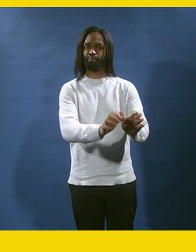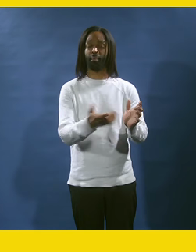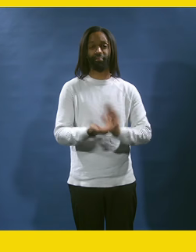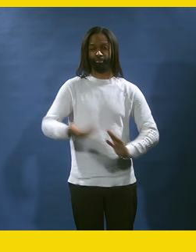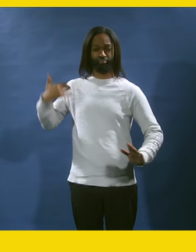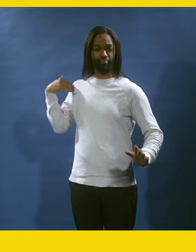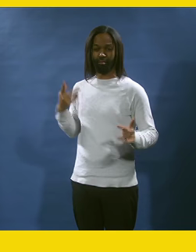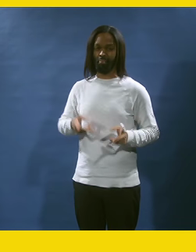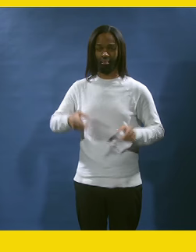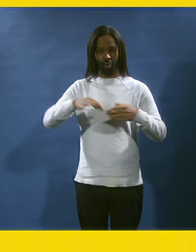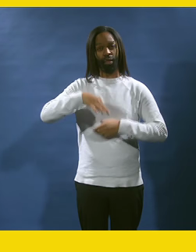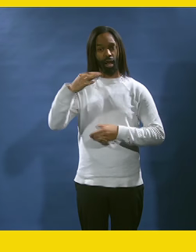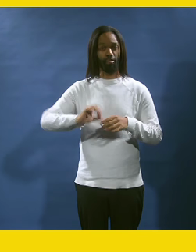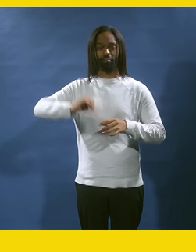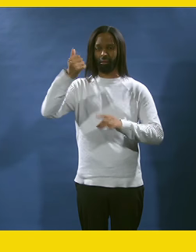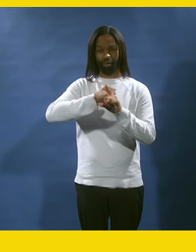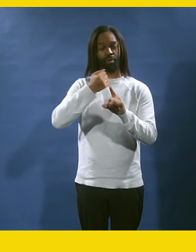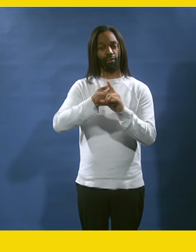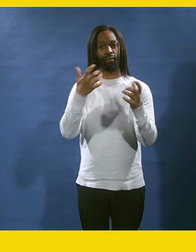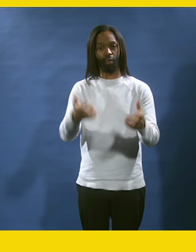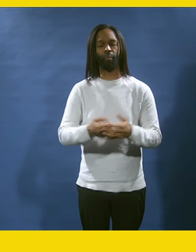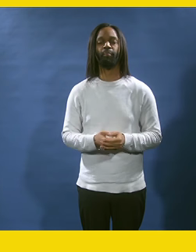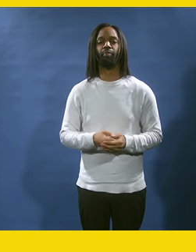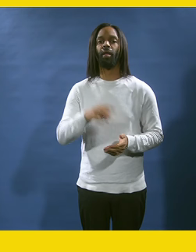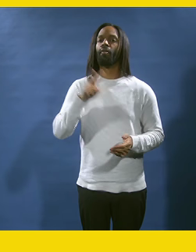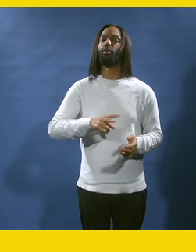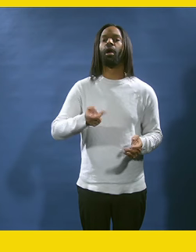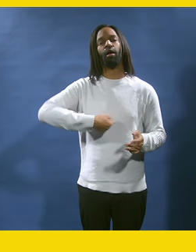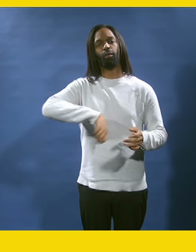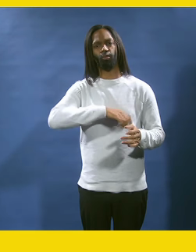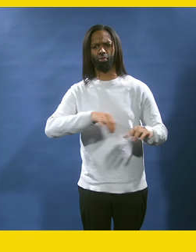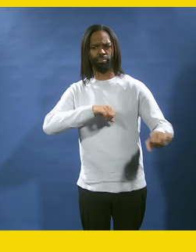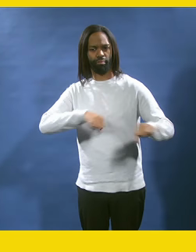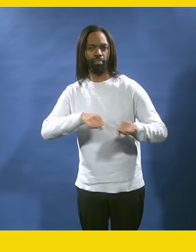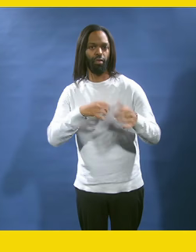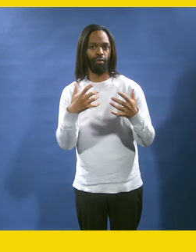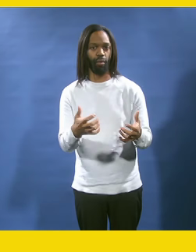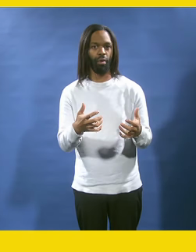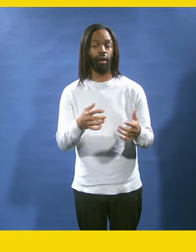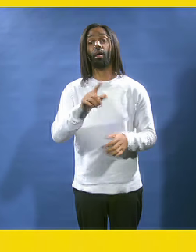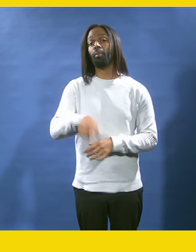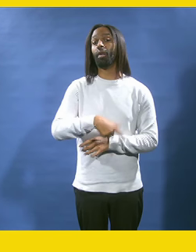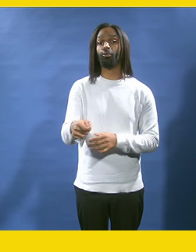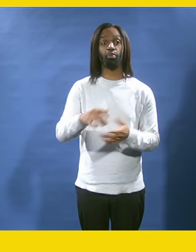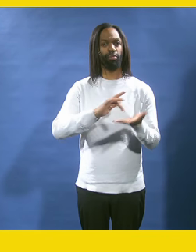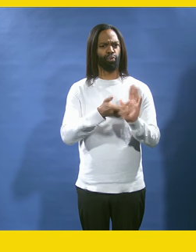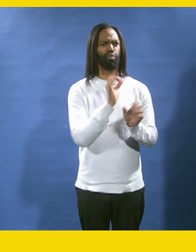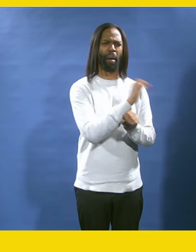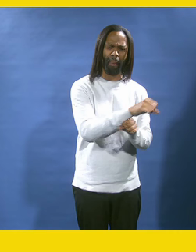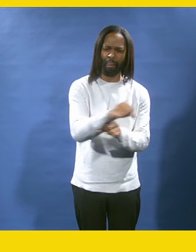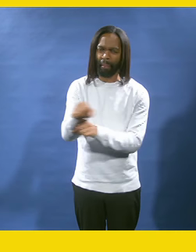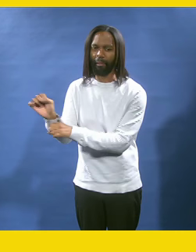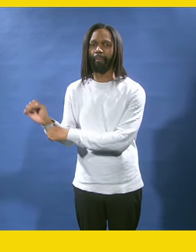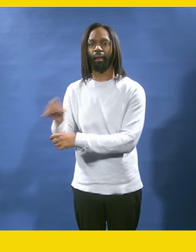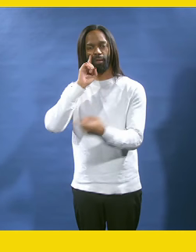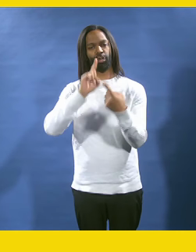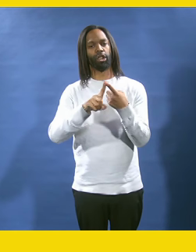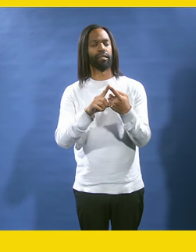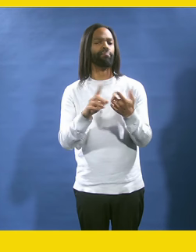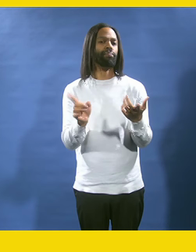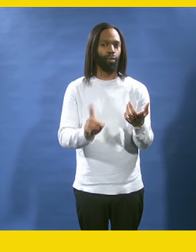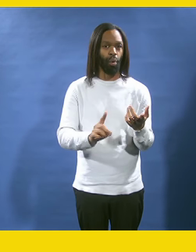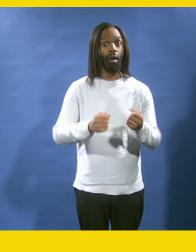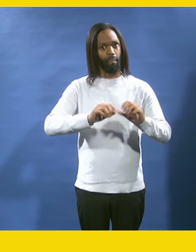beaucoup d'opérationnalité. Nous ne faisons pas le choix de vouloir vaincre tous les combats, mais nous avons fait le choix